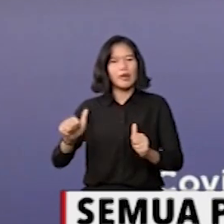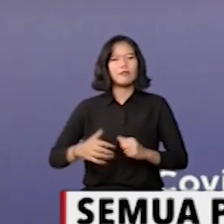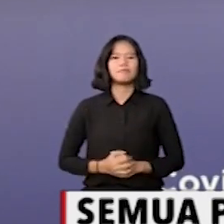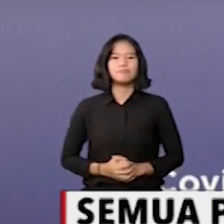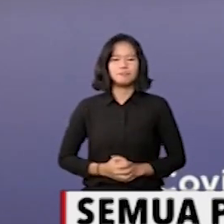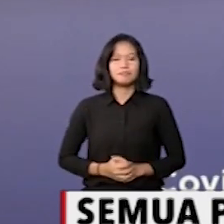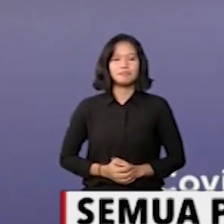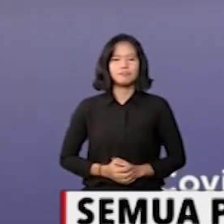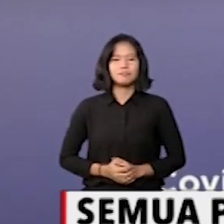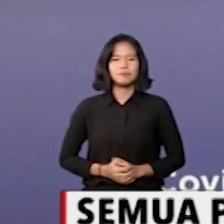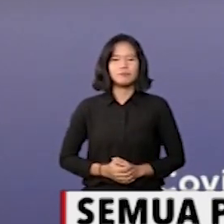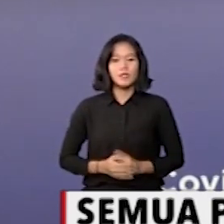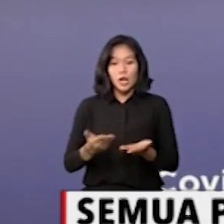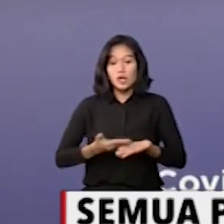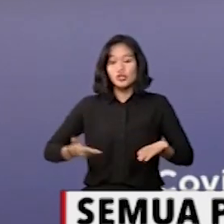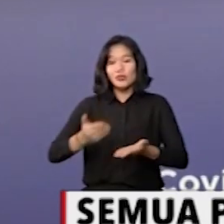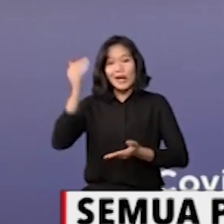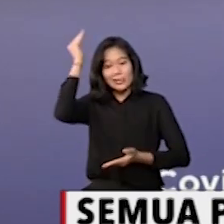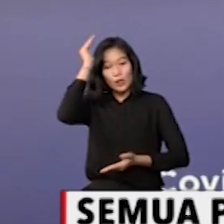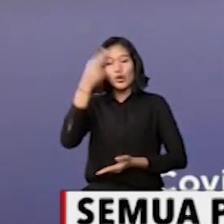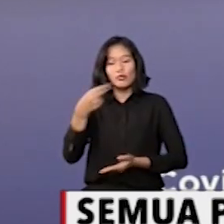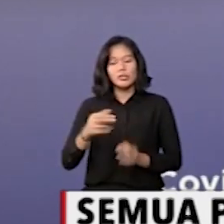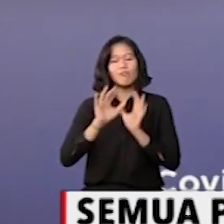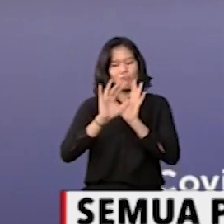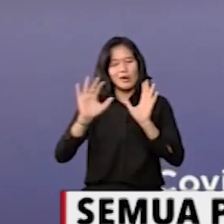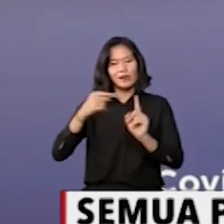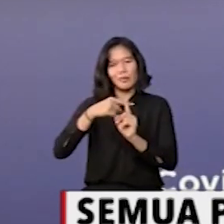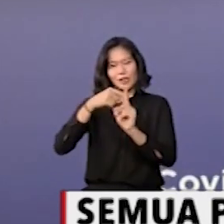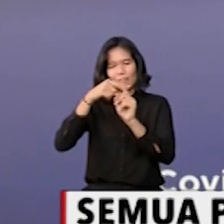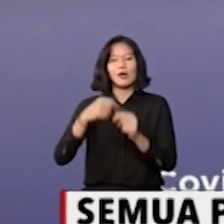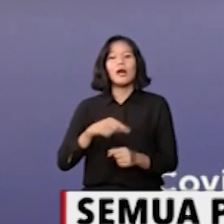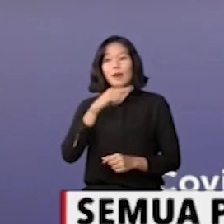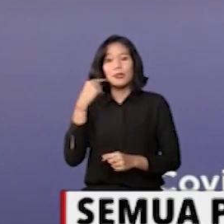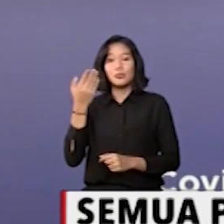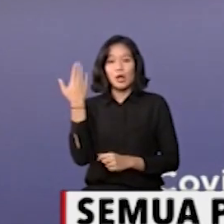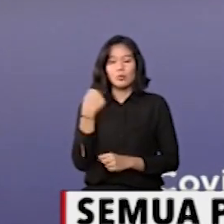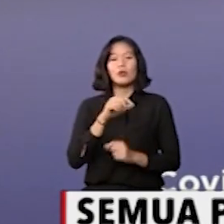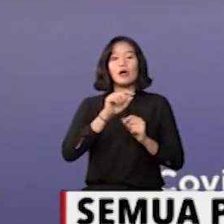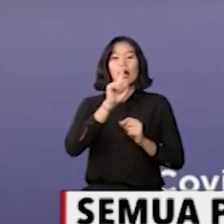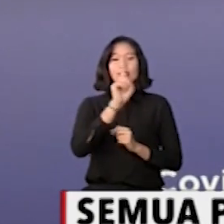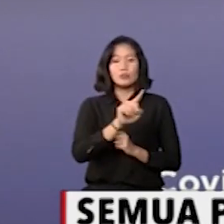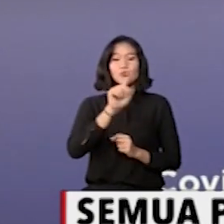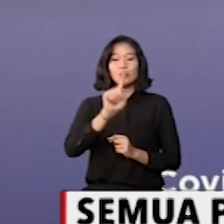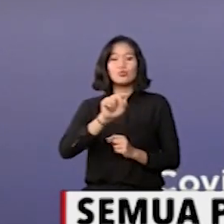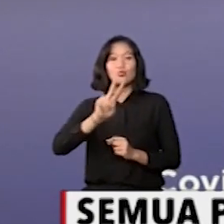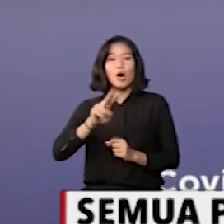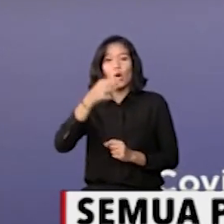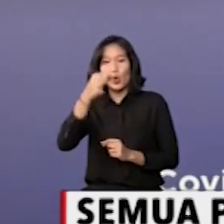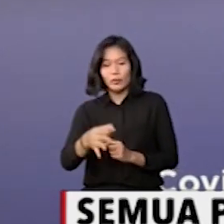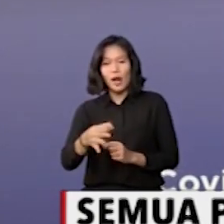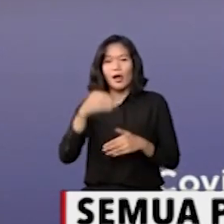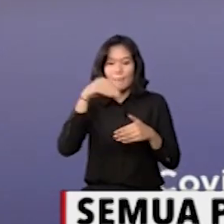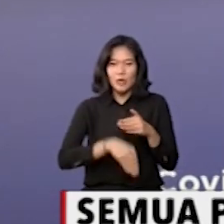produktif Hai dan hijau di Indonesia makin banyak Minggu lalu ada 112 kabupaten kota yang